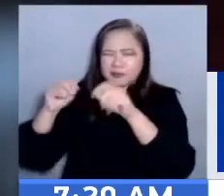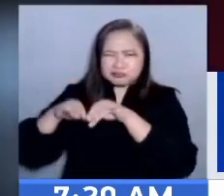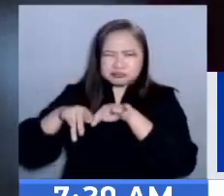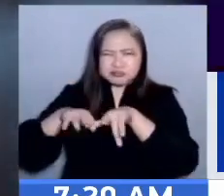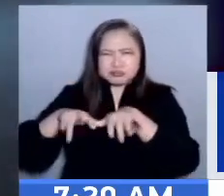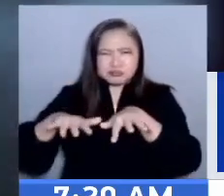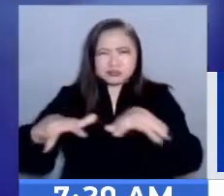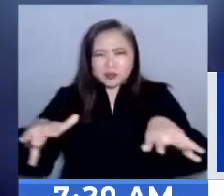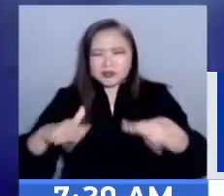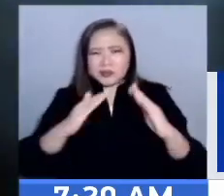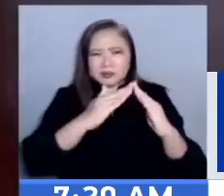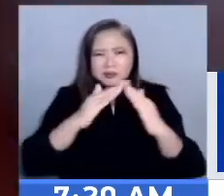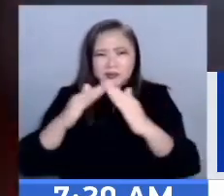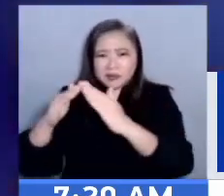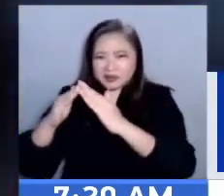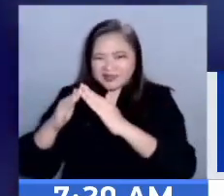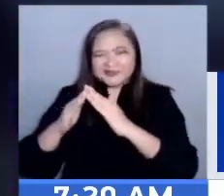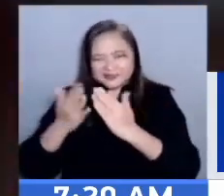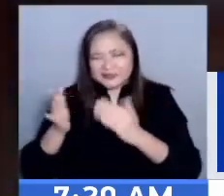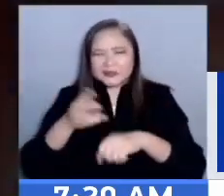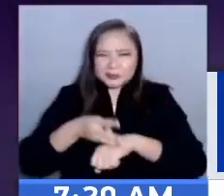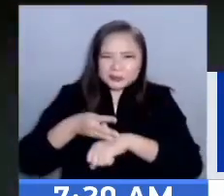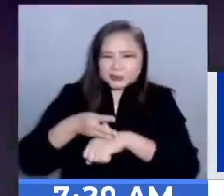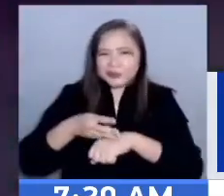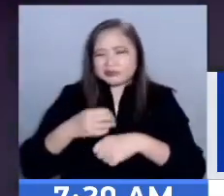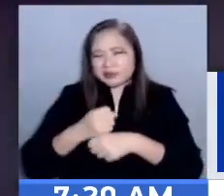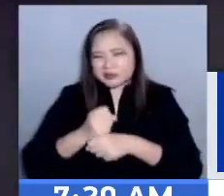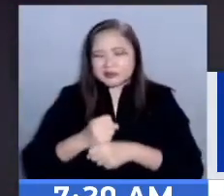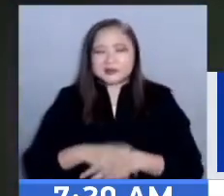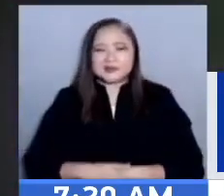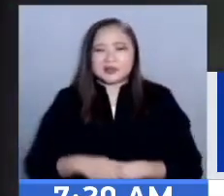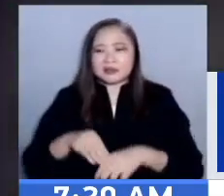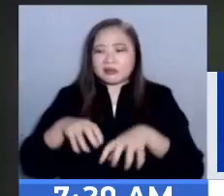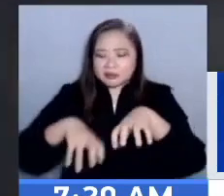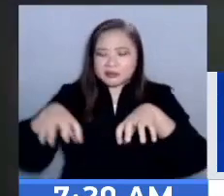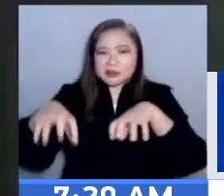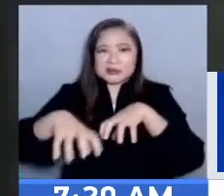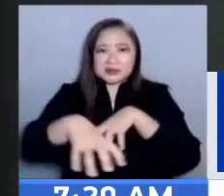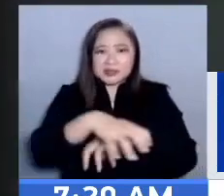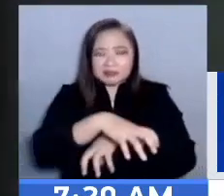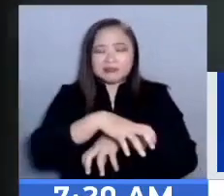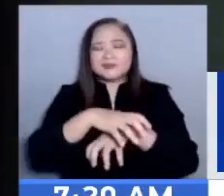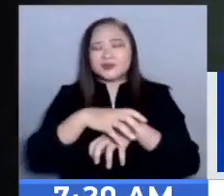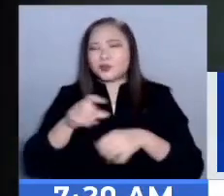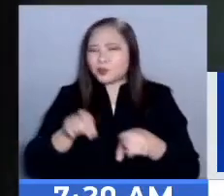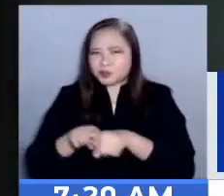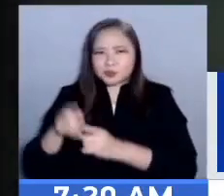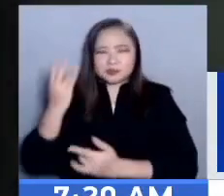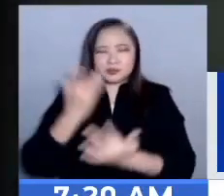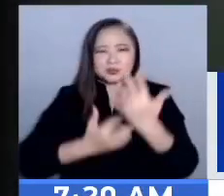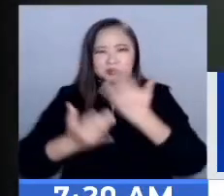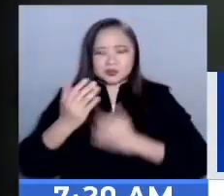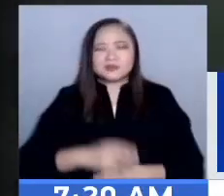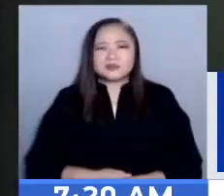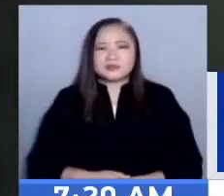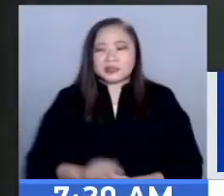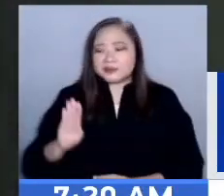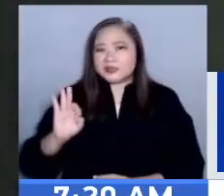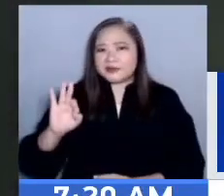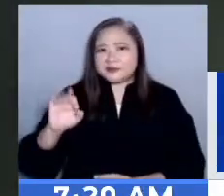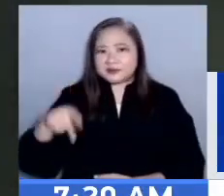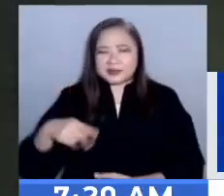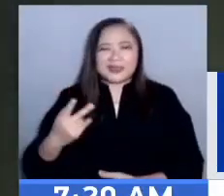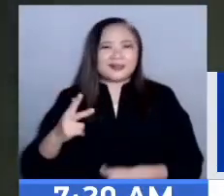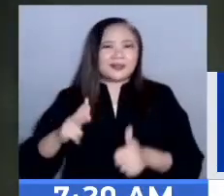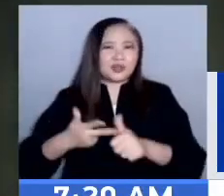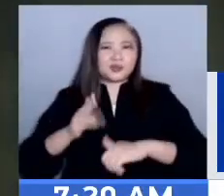light materials na damay maging ang mga bahay sa katabing Bautista Compound. Itinaas ng Bureau of Fire Protection ang ikatlong alarma. Ibig sabihin